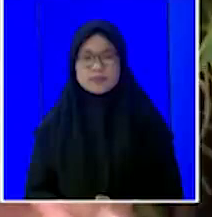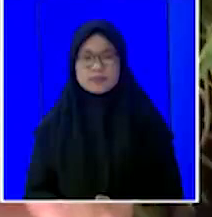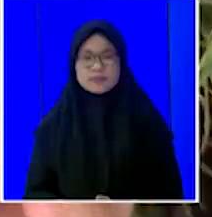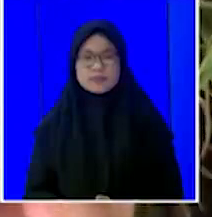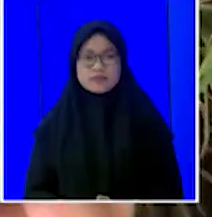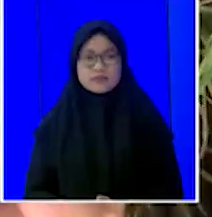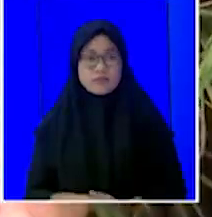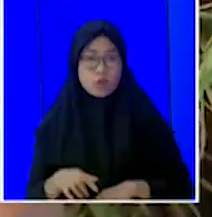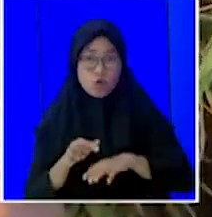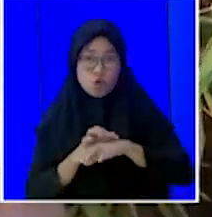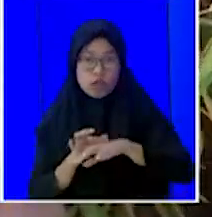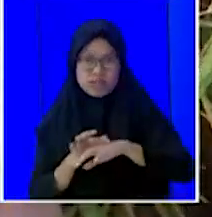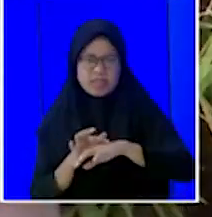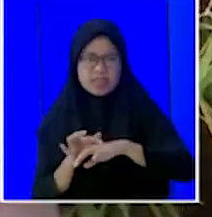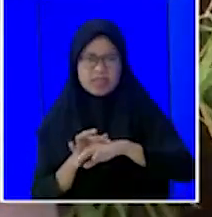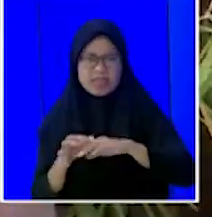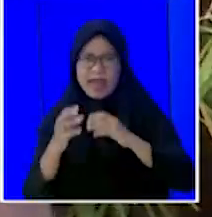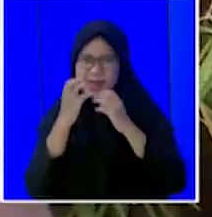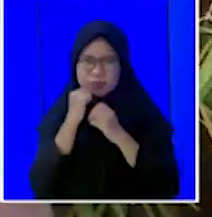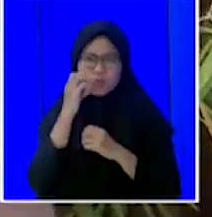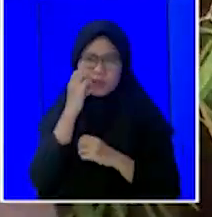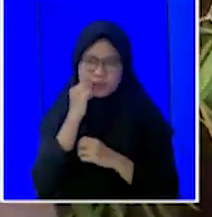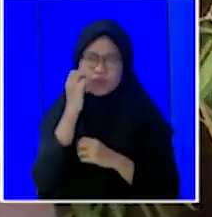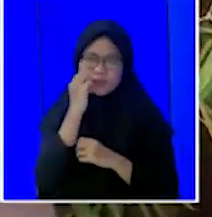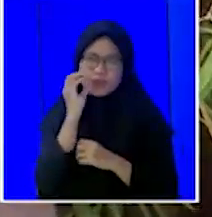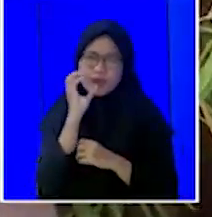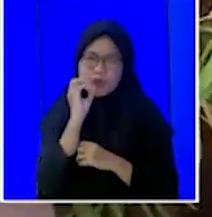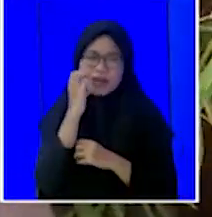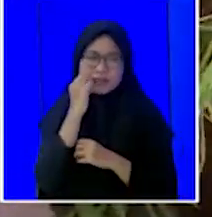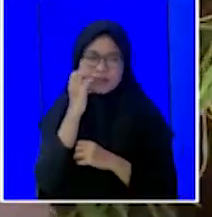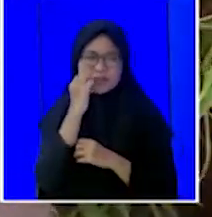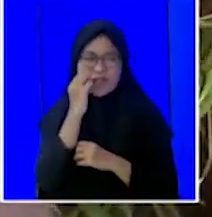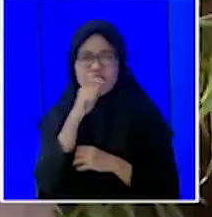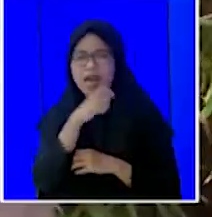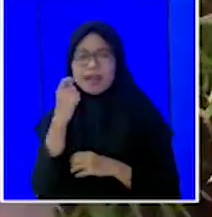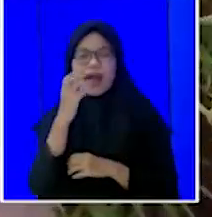Kulitnya itu crispy, tapi daging ayam tuh lembut banget.